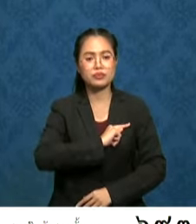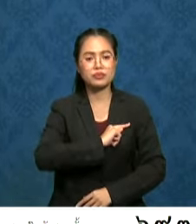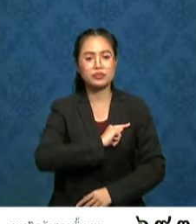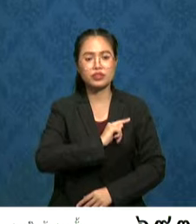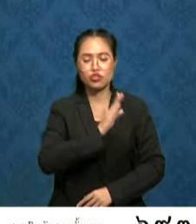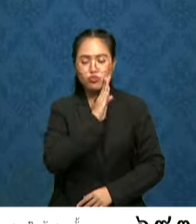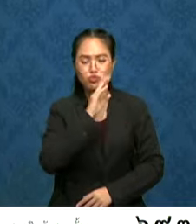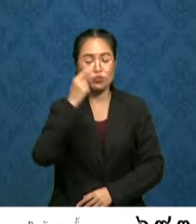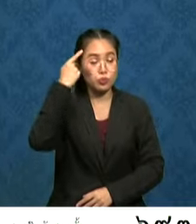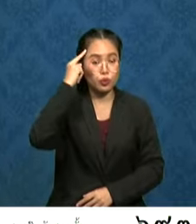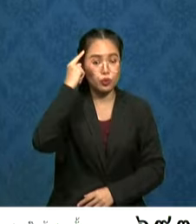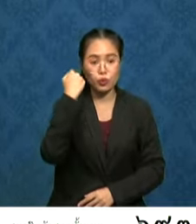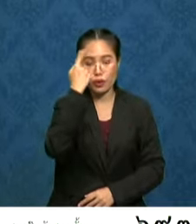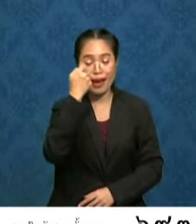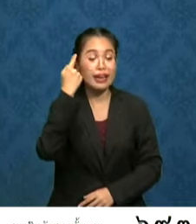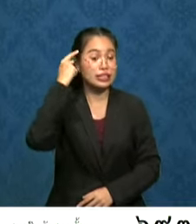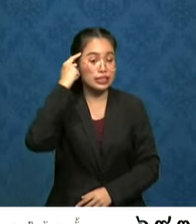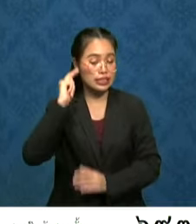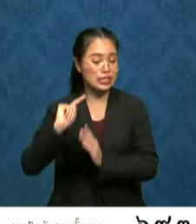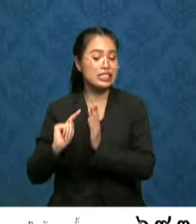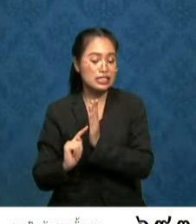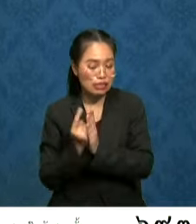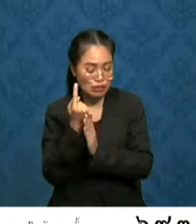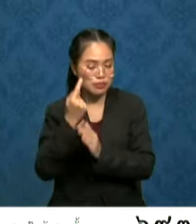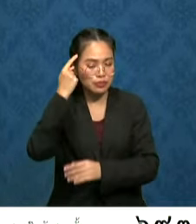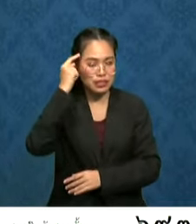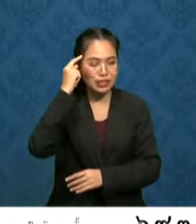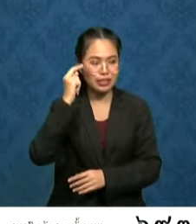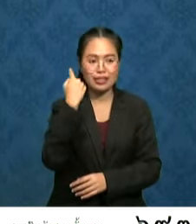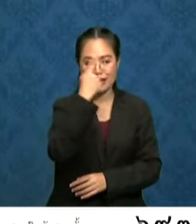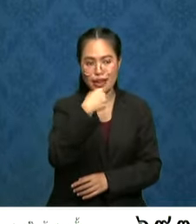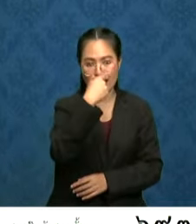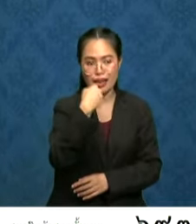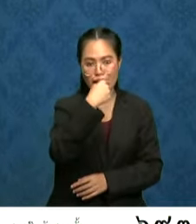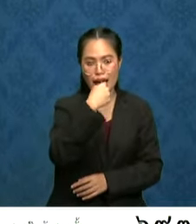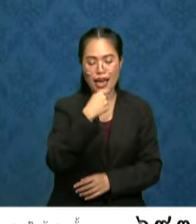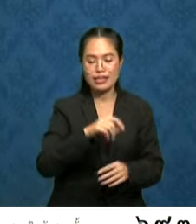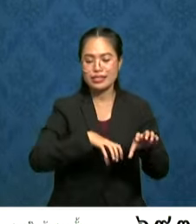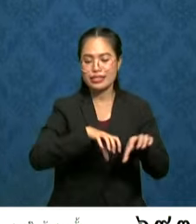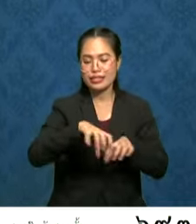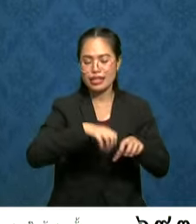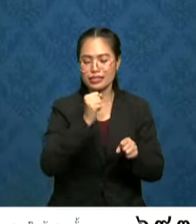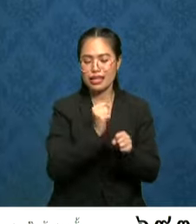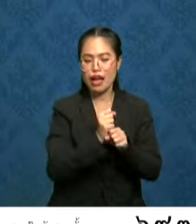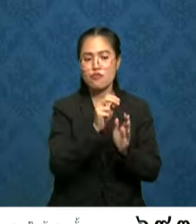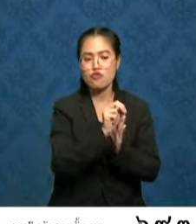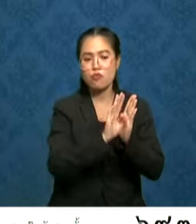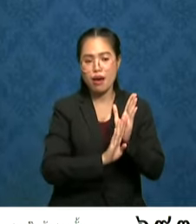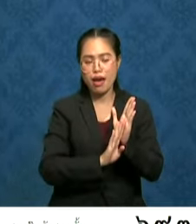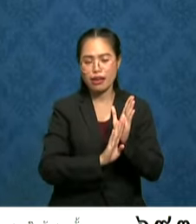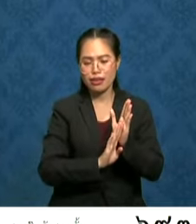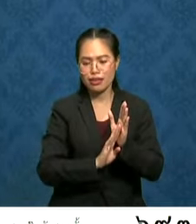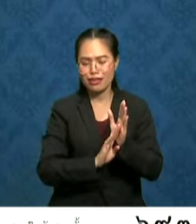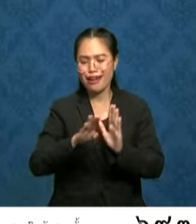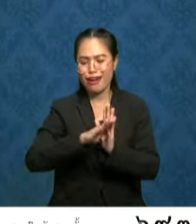การที่ไม่รู้ว่าตกลงใครเขียนใครเป็นคนคิดใครเป็นคนที่เป็นคนวางนโยบายเนี่ยมันทำให้การตรวจสอบ